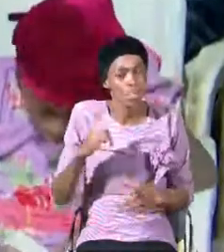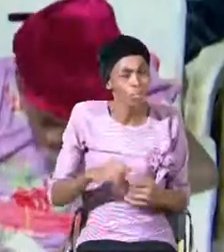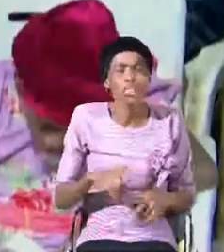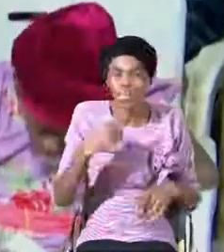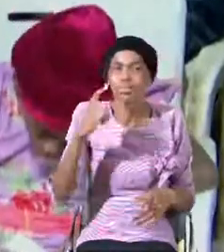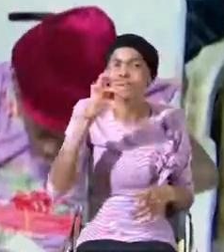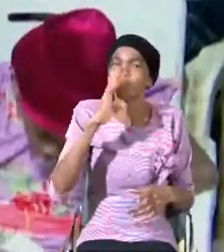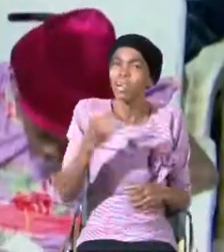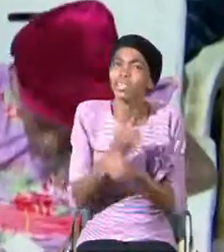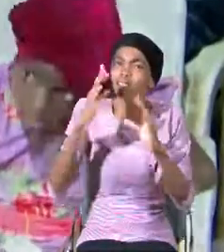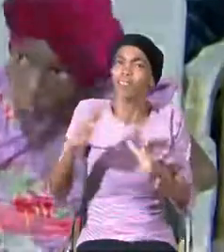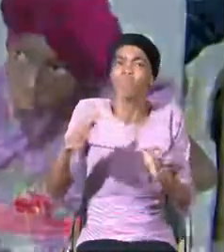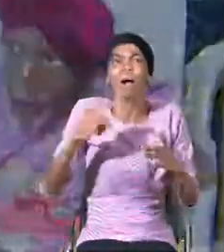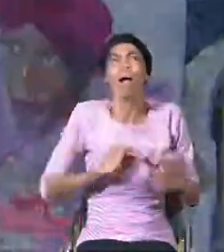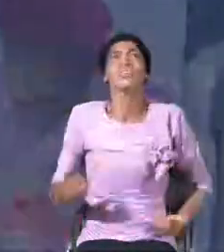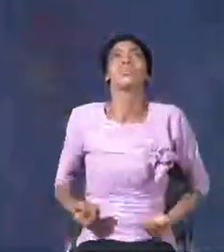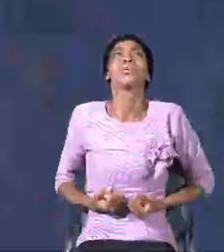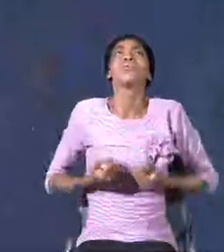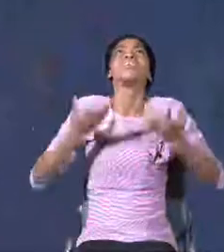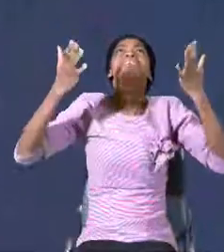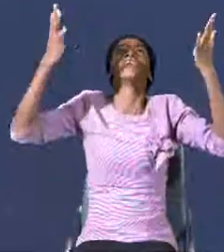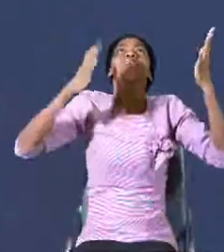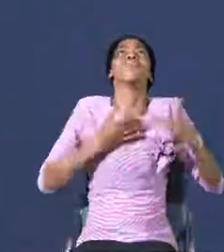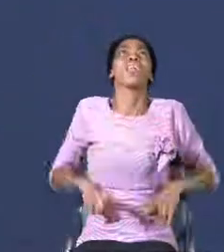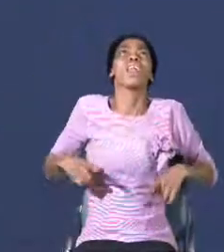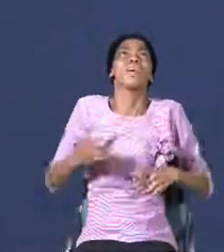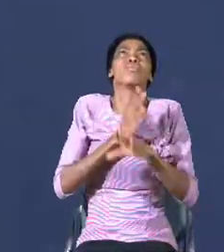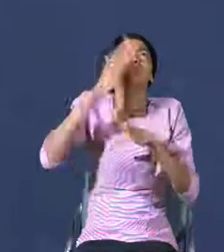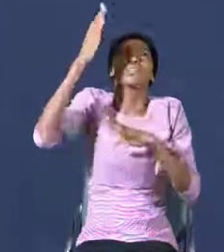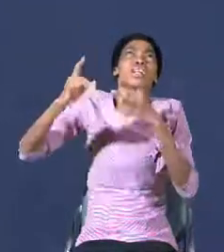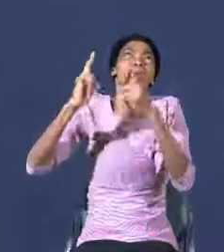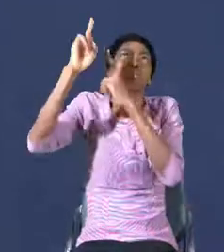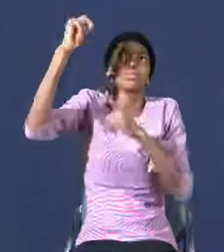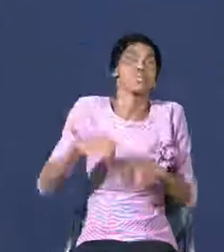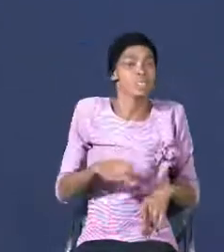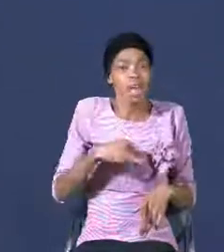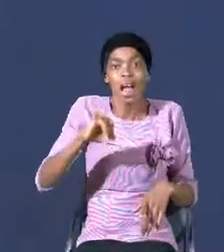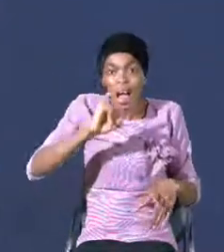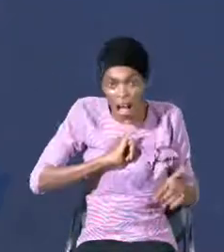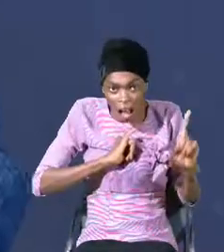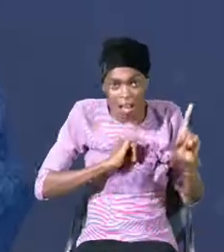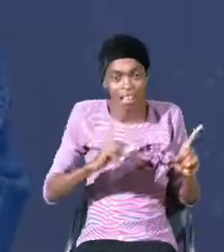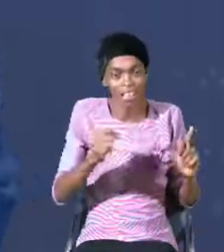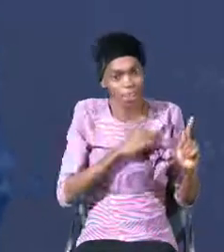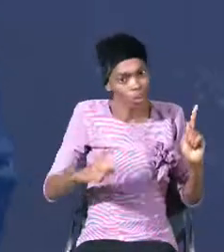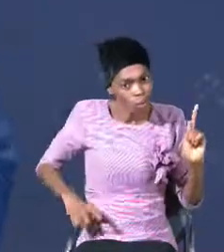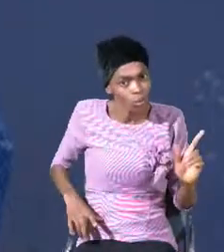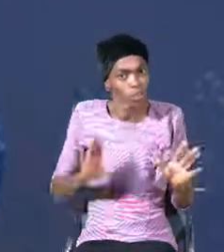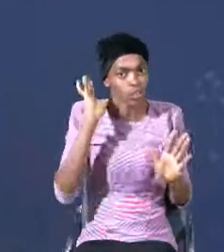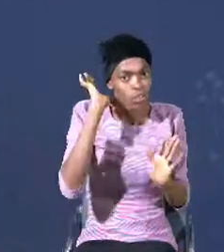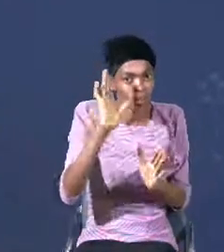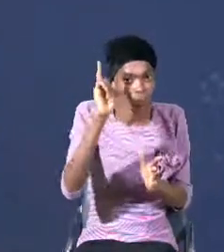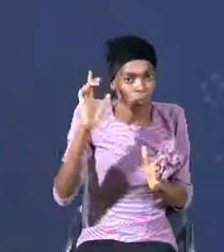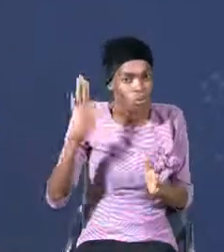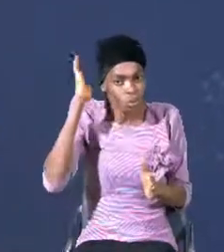ma vie totalement à lui. Moi l'Éternel, ton Dieu qui fortifie ta droite, qui te dit, ne